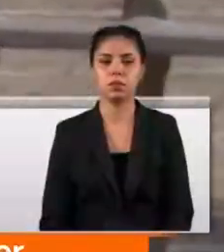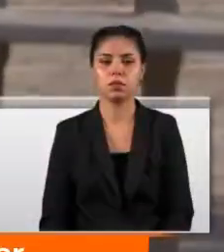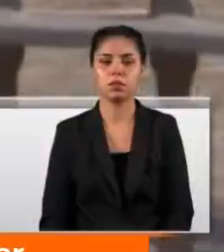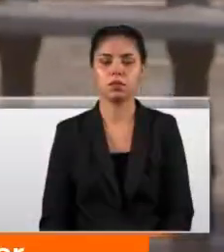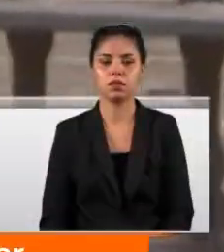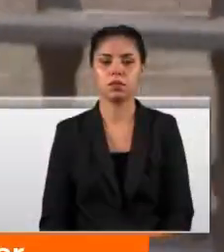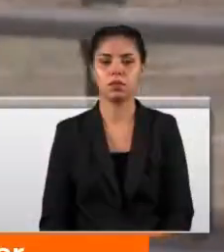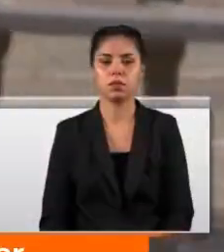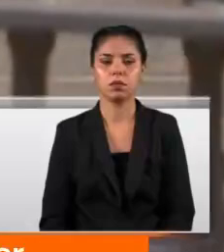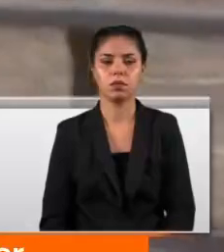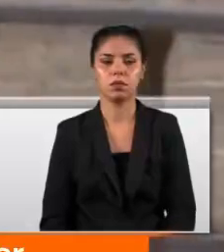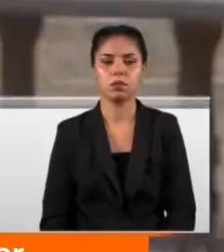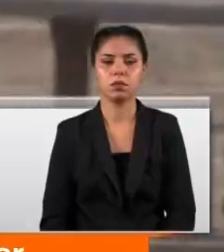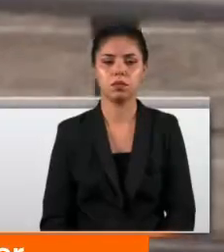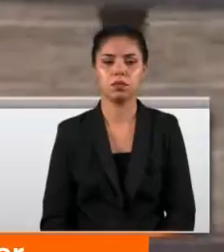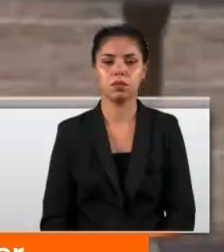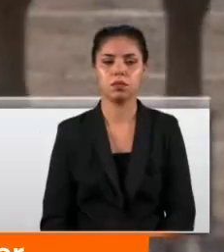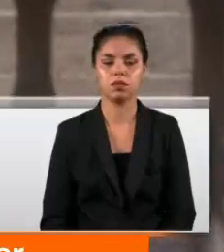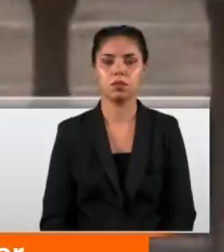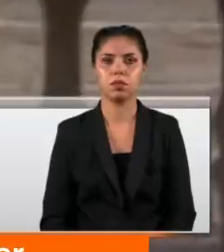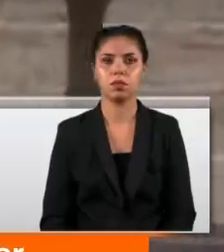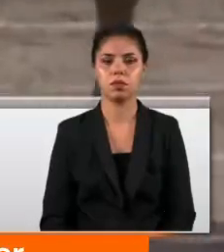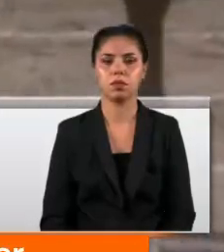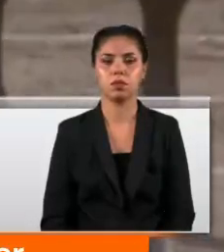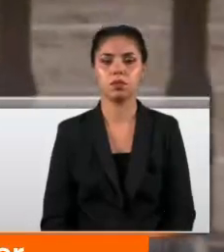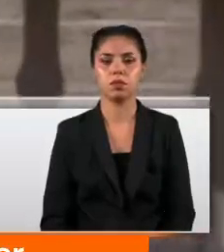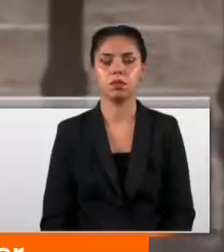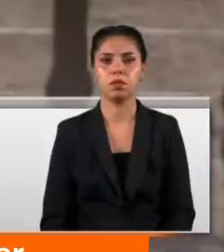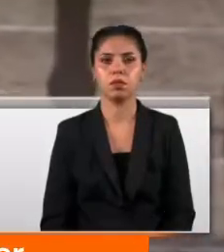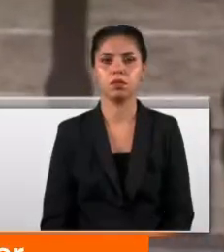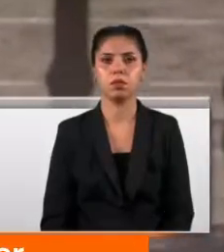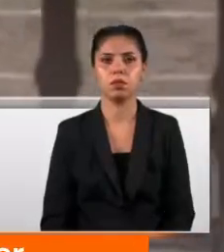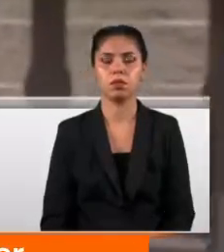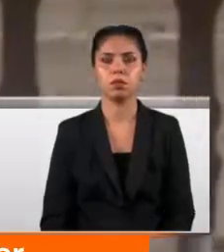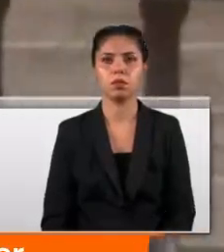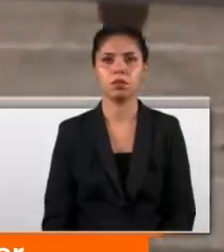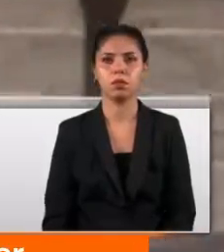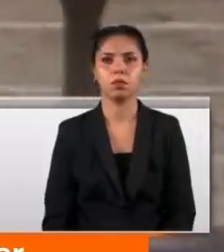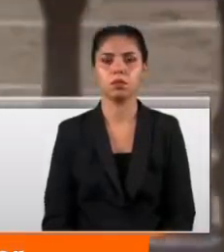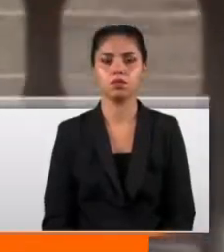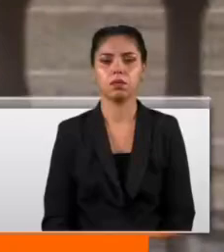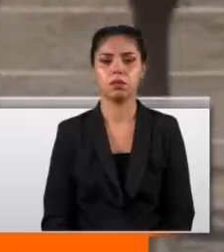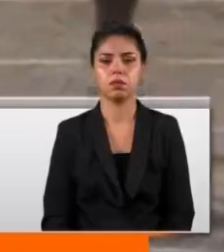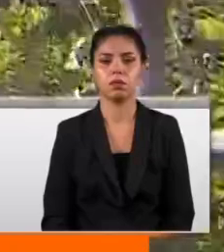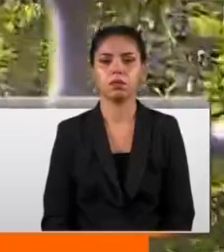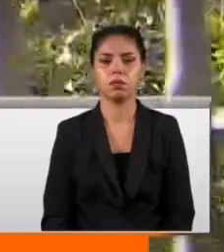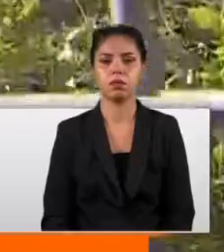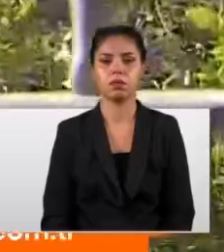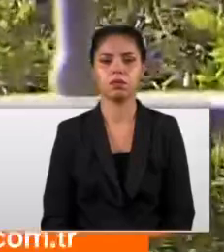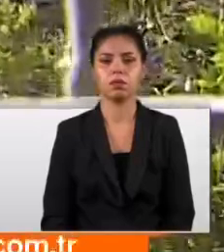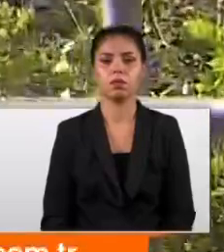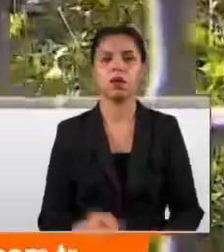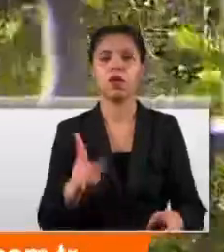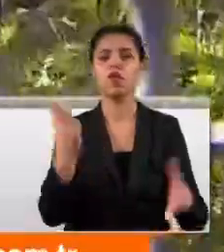Biz de aile olarak uzun yıllardır buradayız. Tüm baskılara rağmen evimizi, toprağımızı terk etmeyeceğiz. Açık